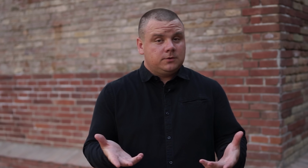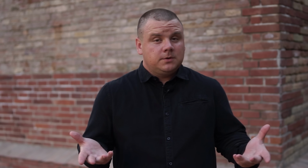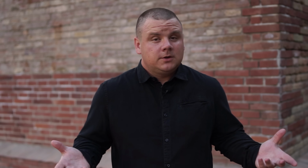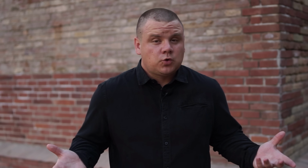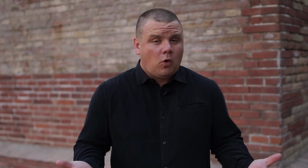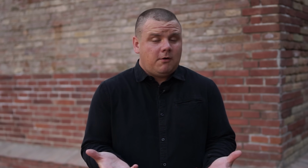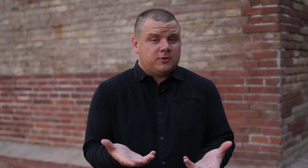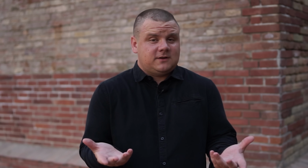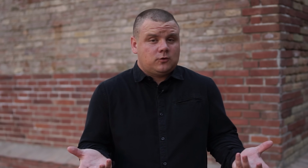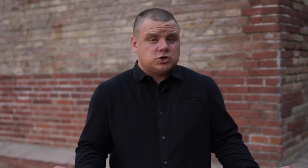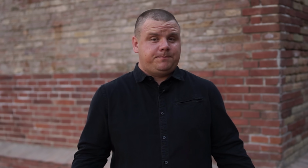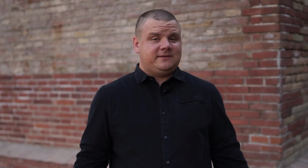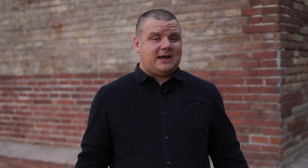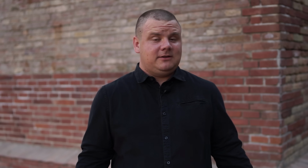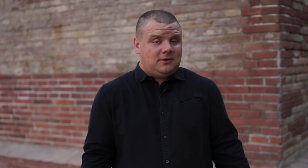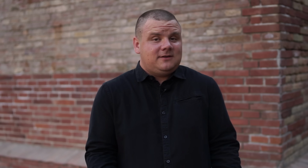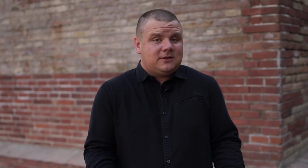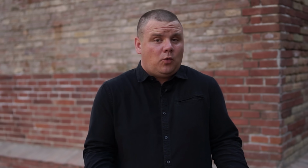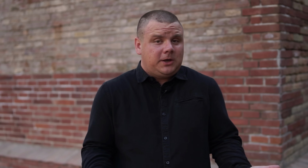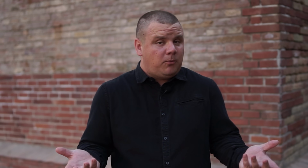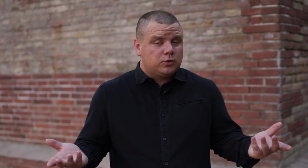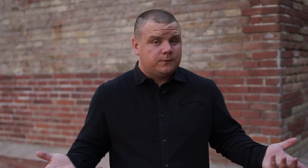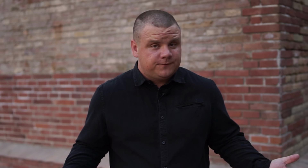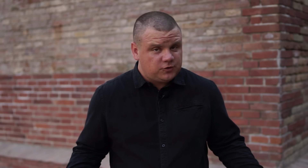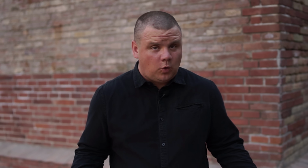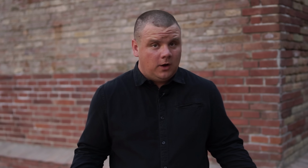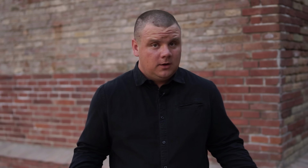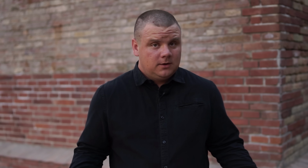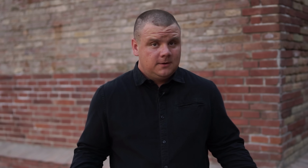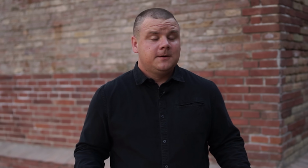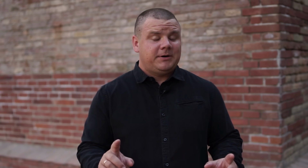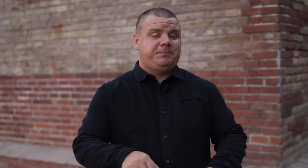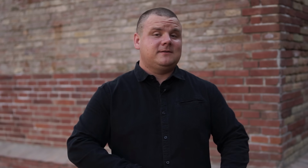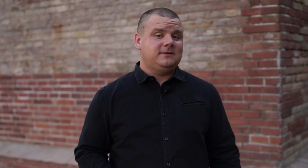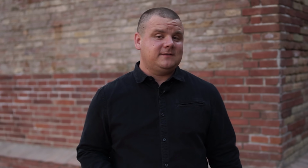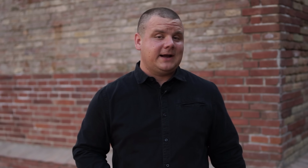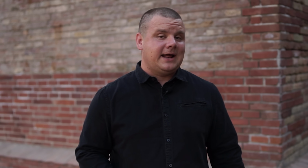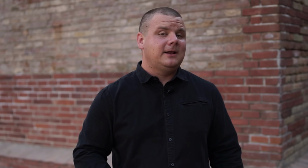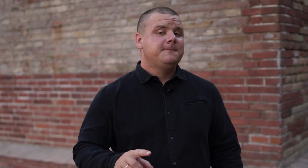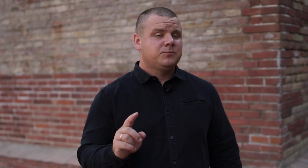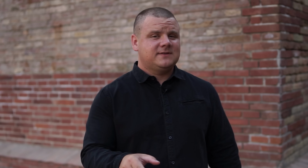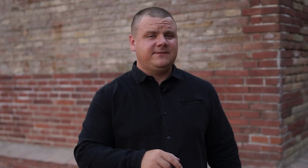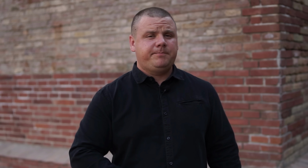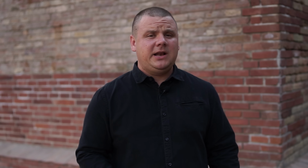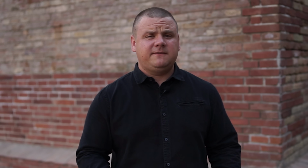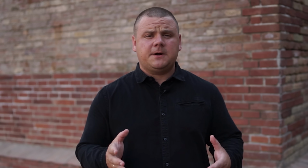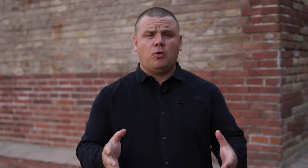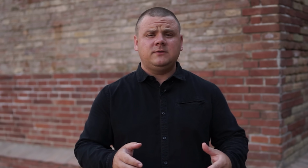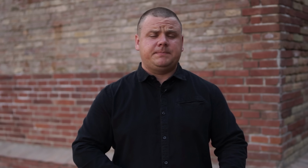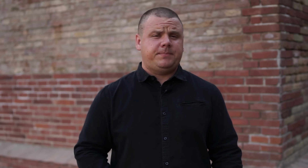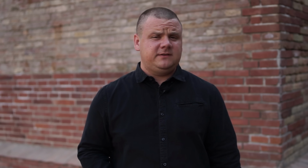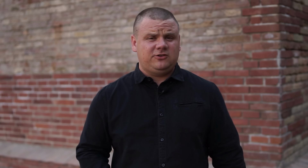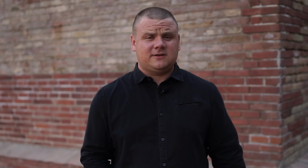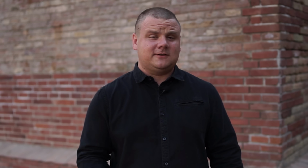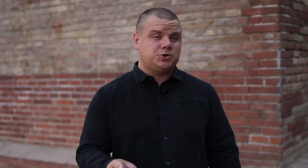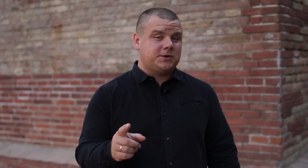Ну, другого просто сложно представить. Эти недоумки могут все. Подписывайтесь на канал, ставьте палец вверх,